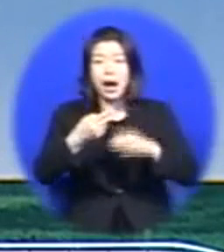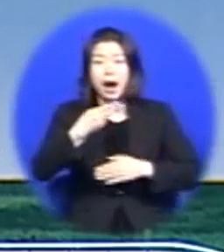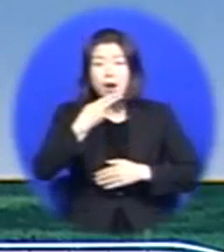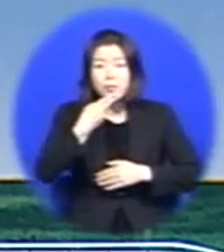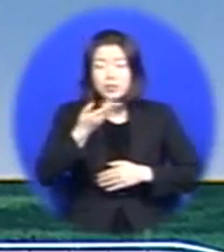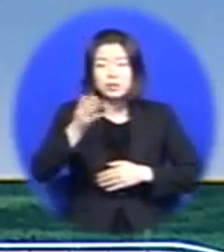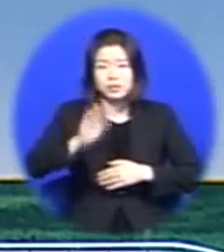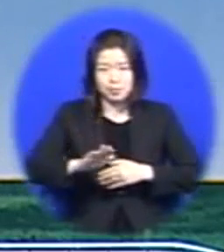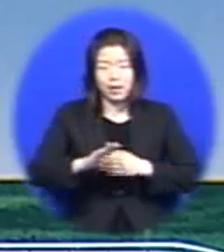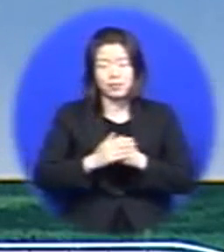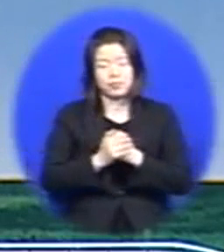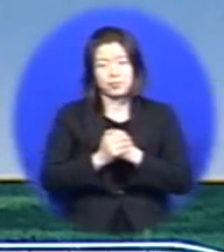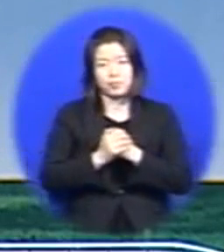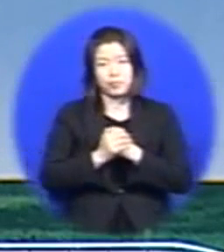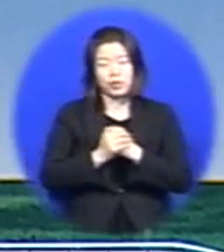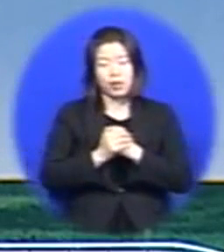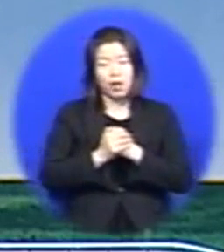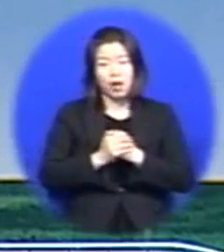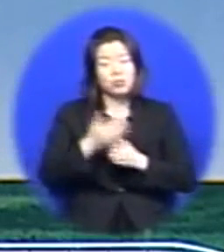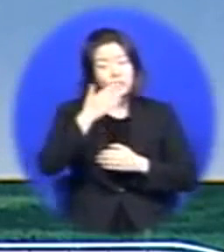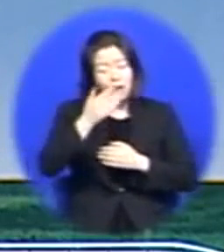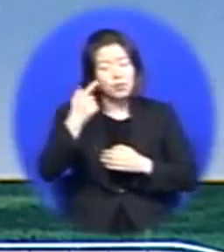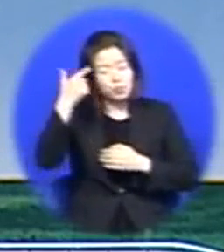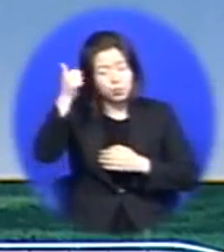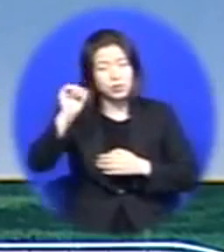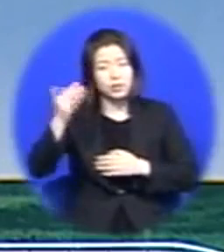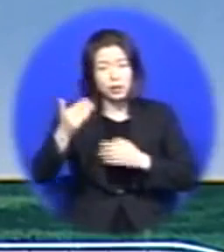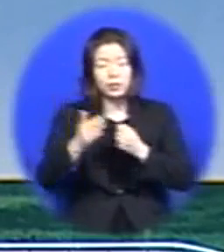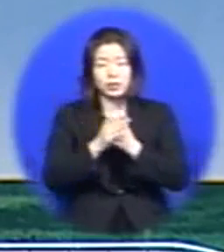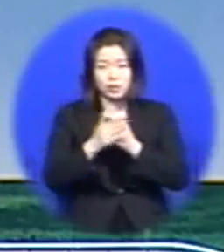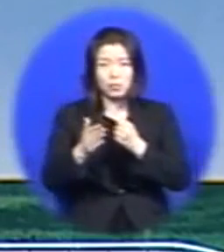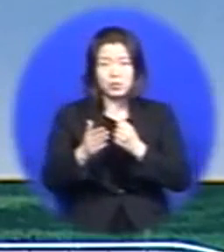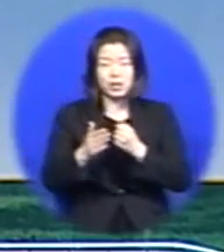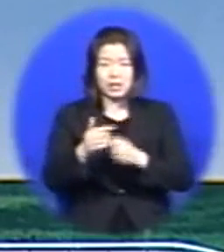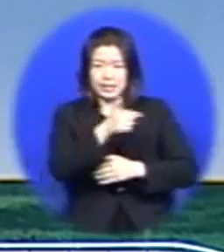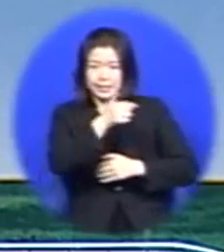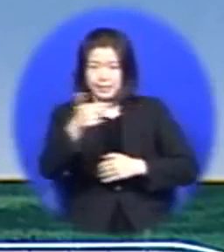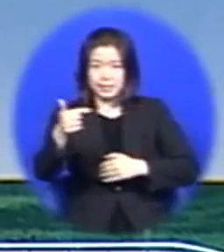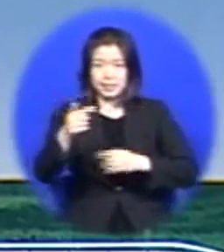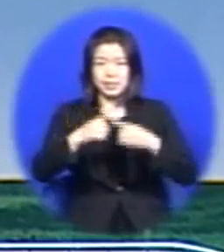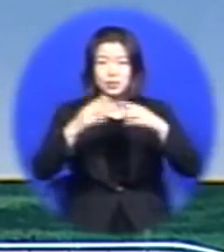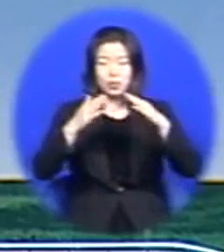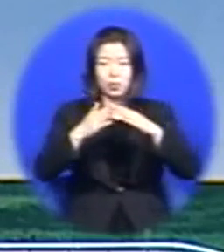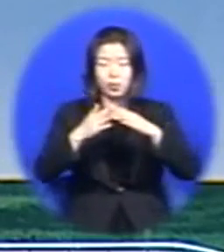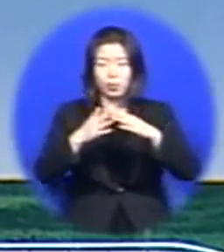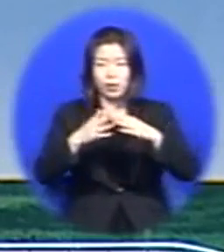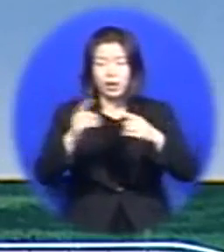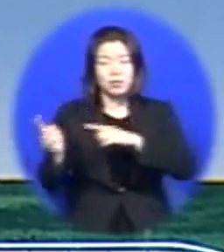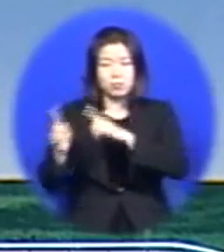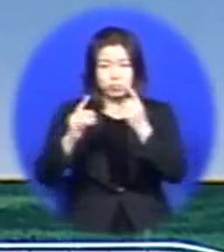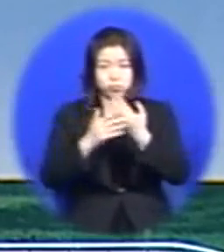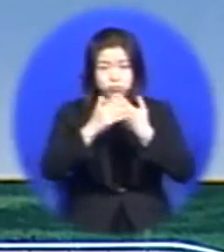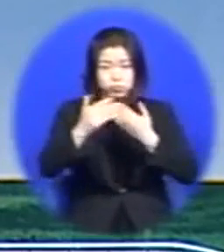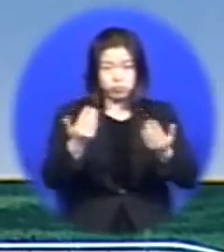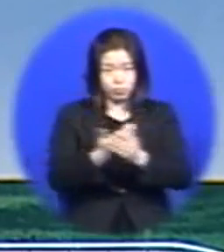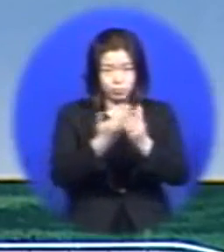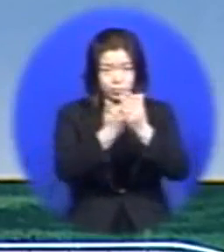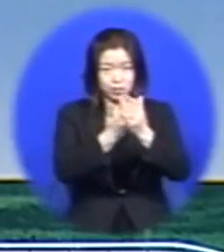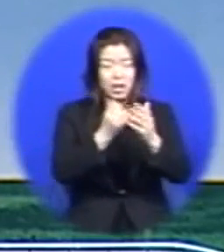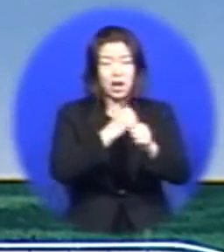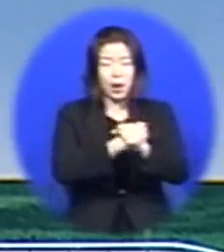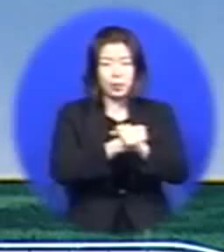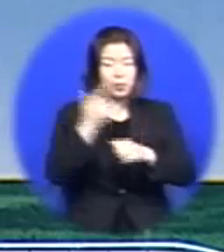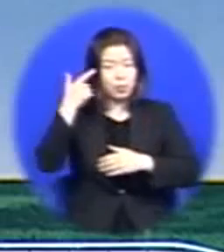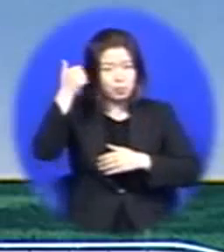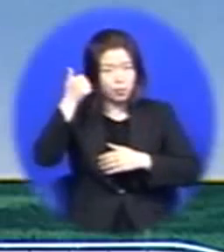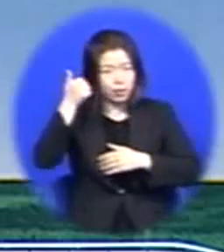하지만 이왕 목사가 됐으니 큰 교회로 교회를 좀 부흥성장시키고 목회에서